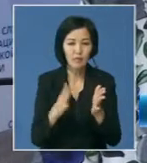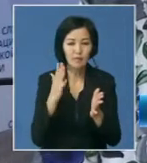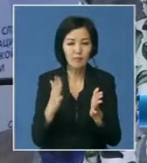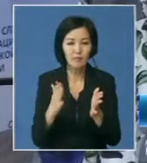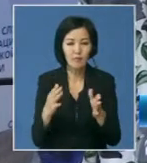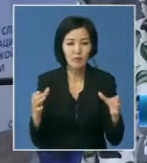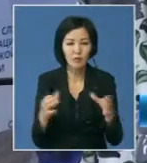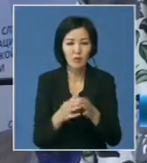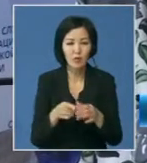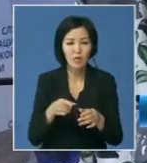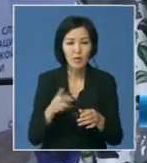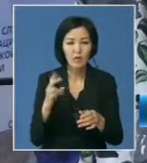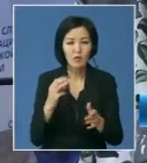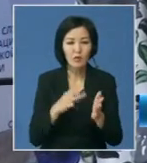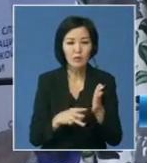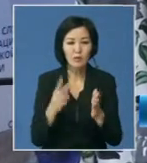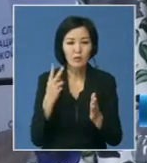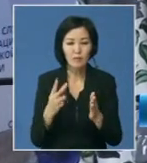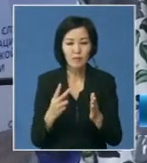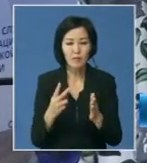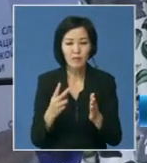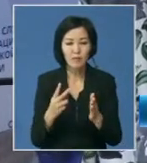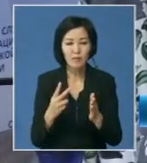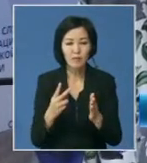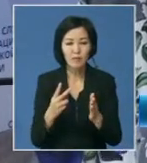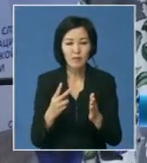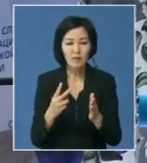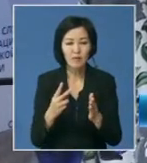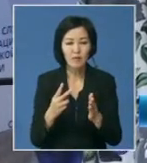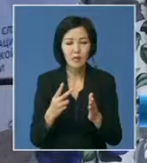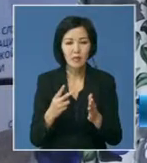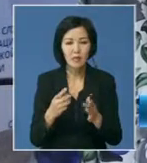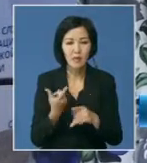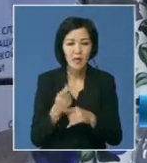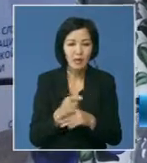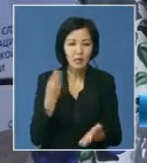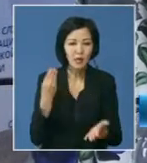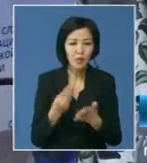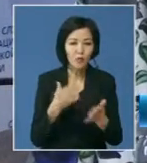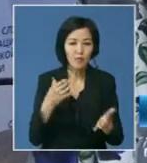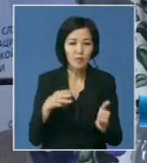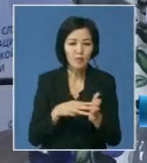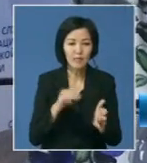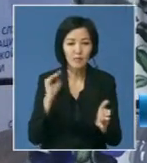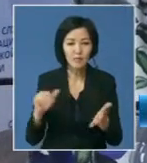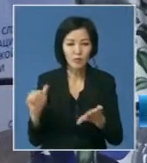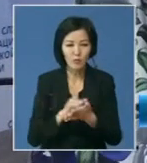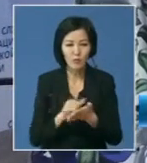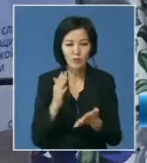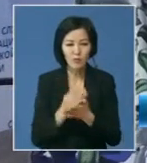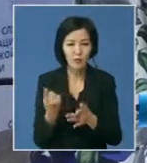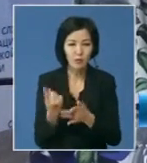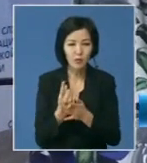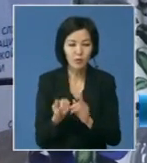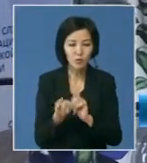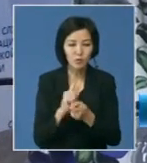құрайтын 245133 сақтау бірлігі бар. Бірақ оның ішінде жаңағы аса құнды деп танылған 8 мың құжат бар. Ең бірінші соларды